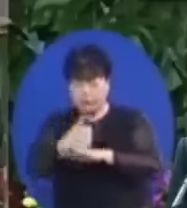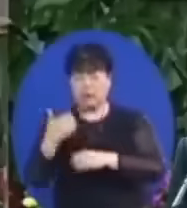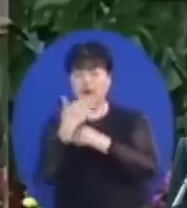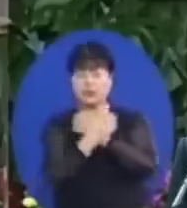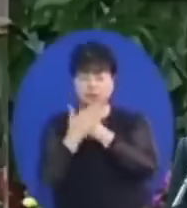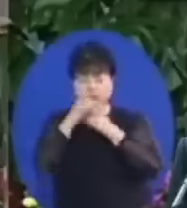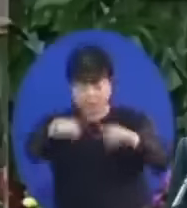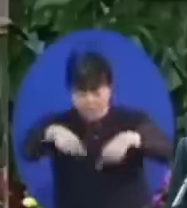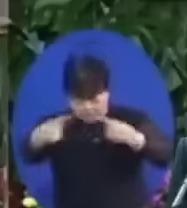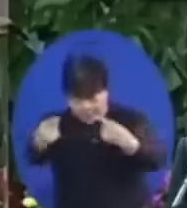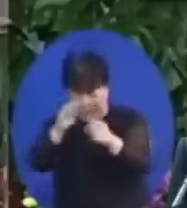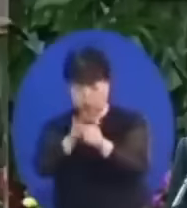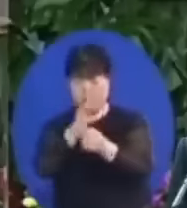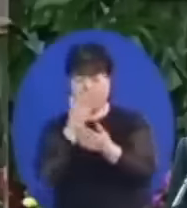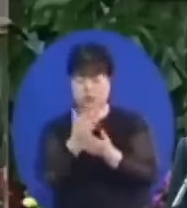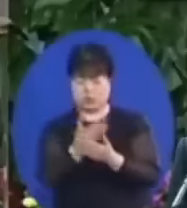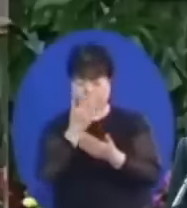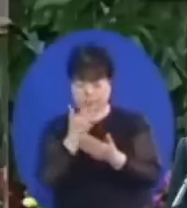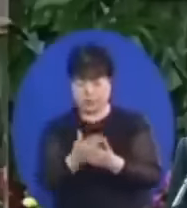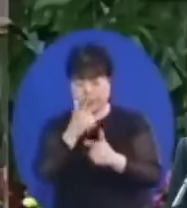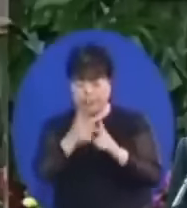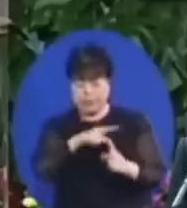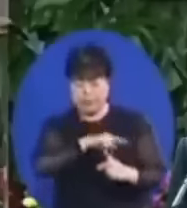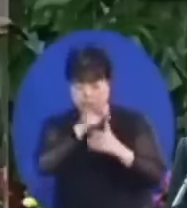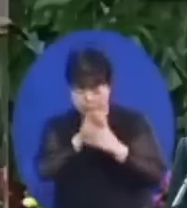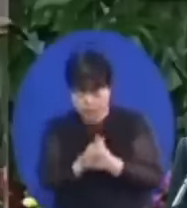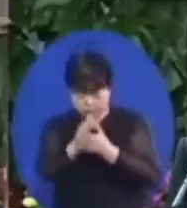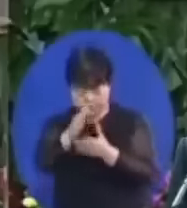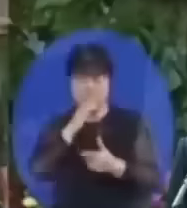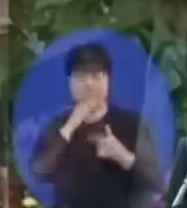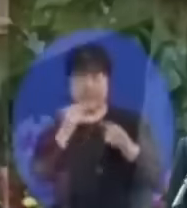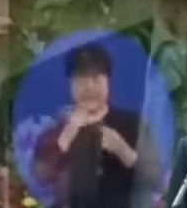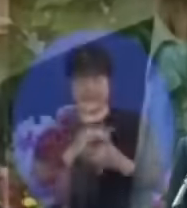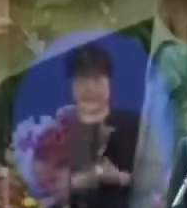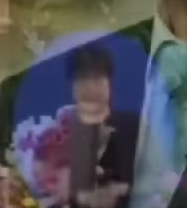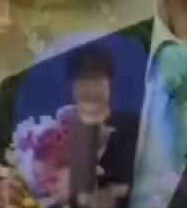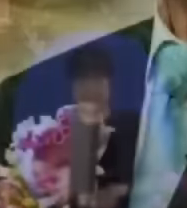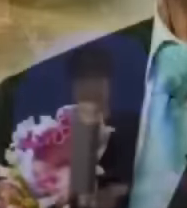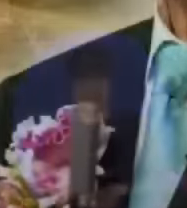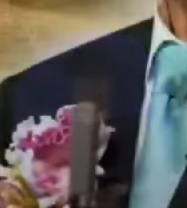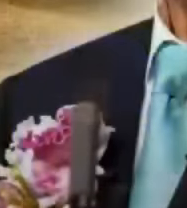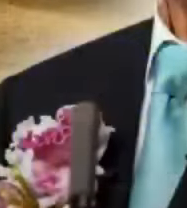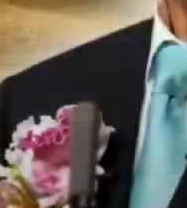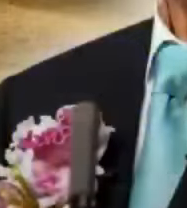은총 속에 들어가게 도와주시옵소서. 예수님 이름으로 기도합니다. 아멘.